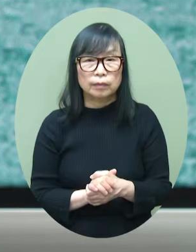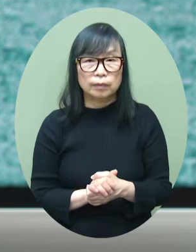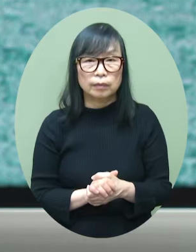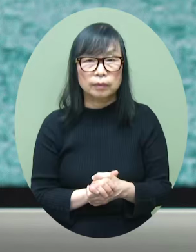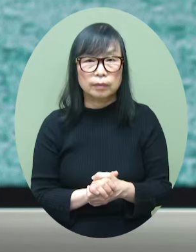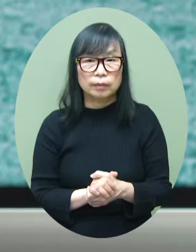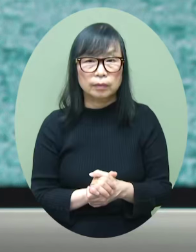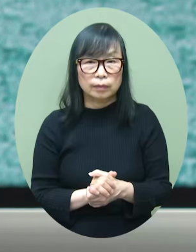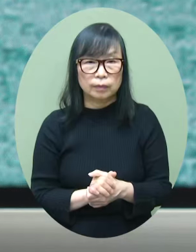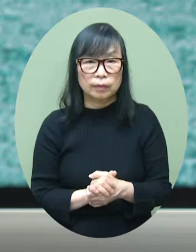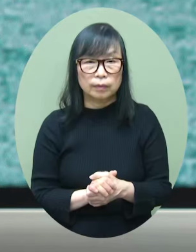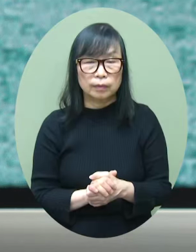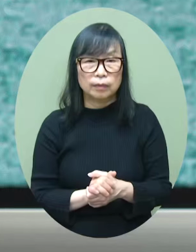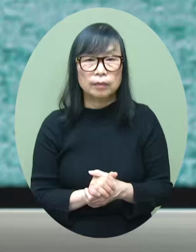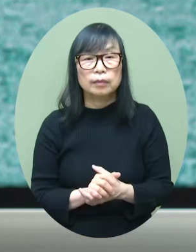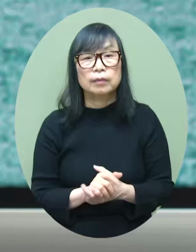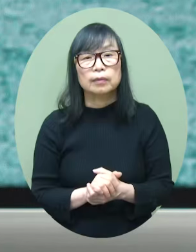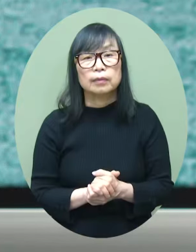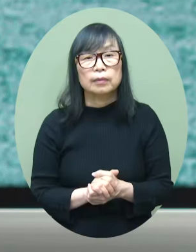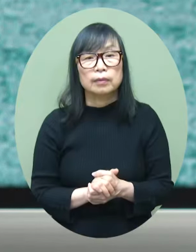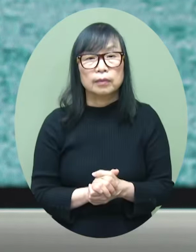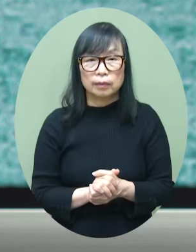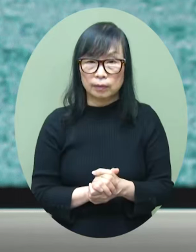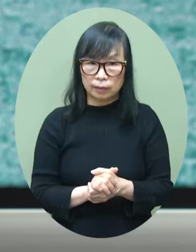有先啦，